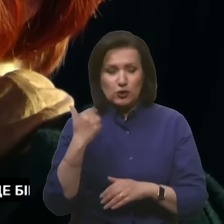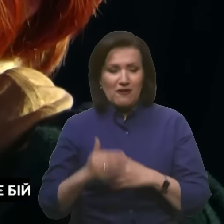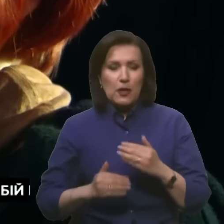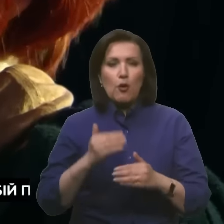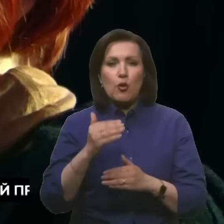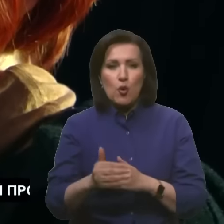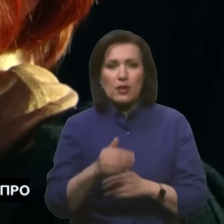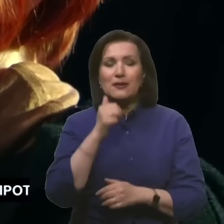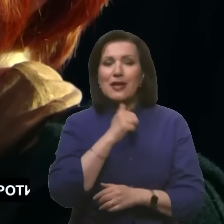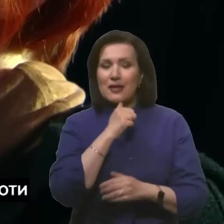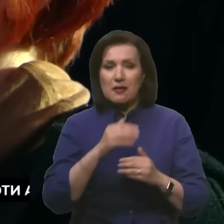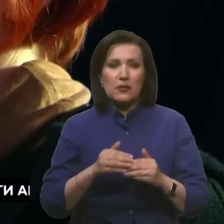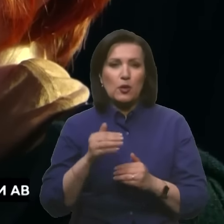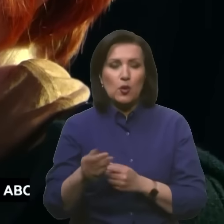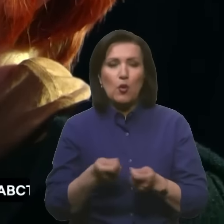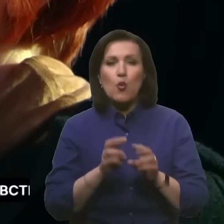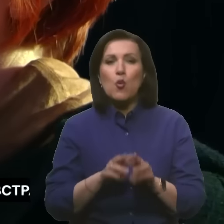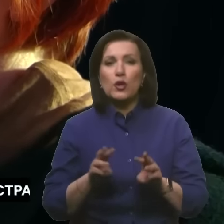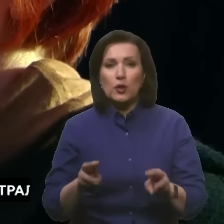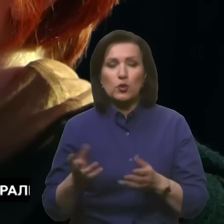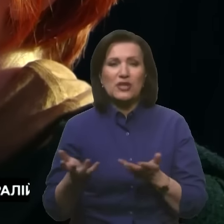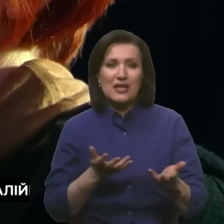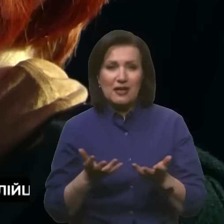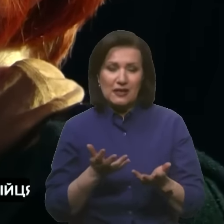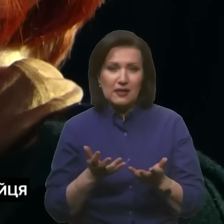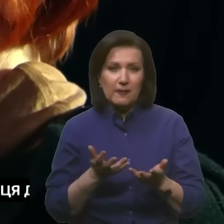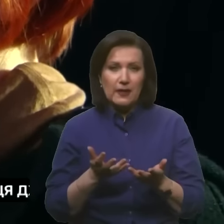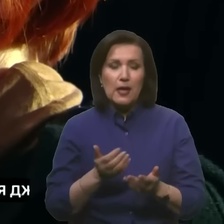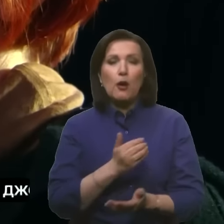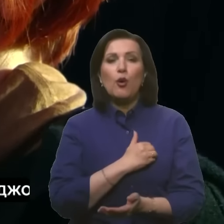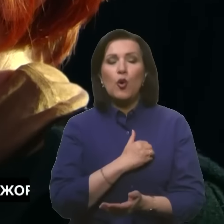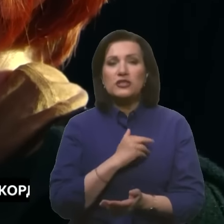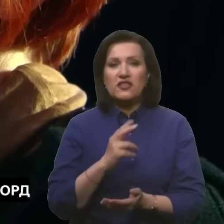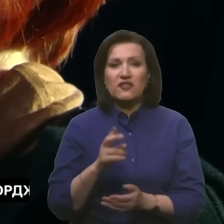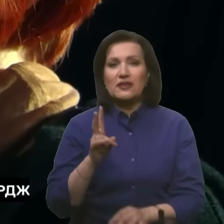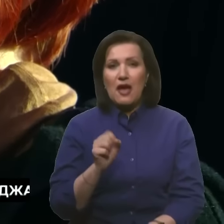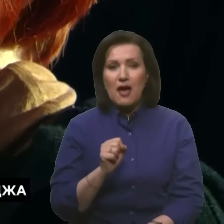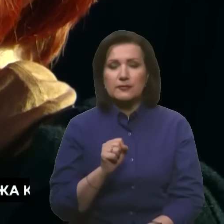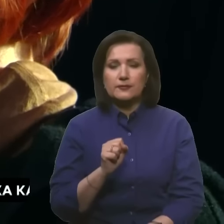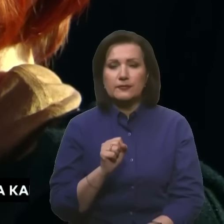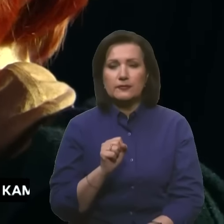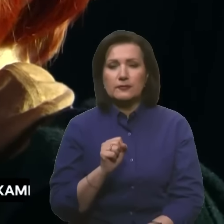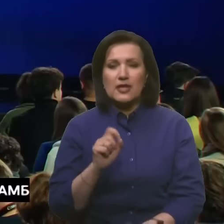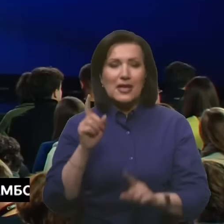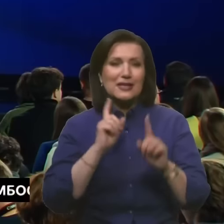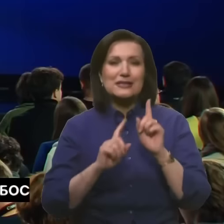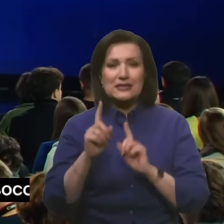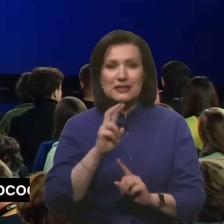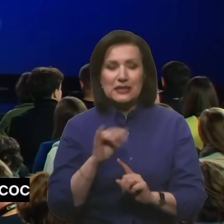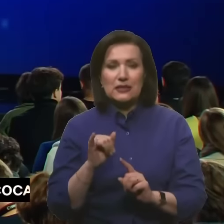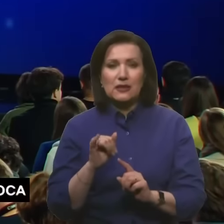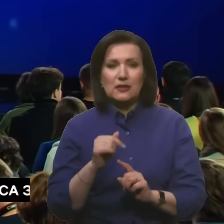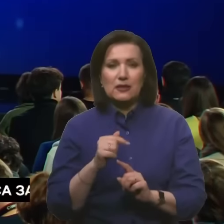крок, таємний крок уряду, який хотів на засіданні